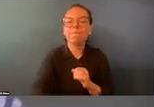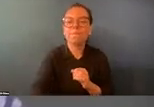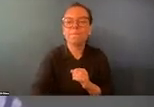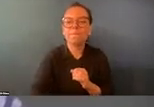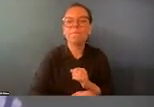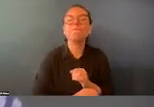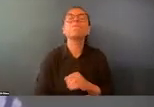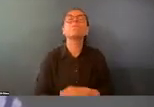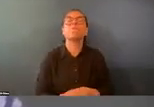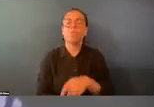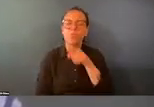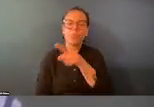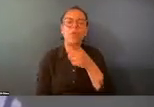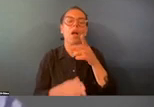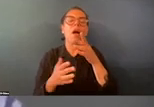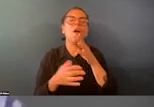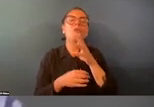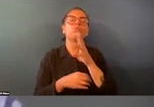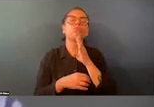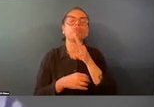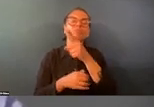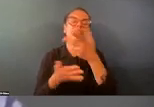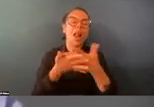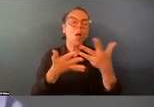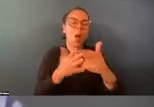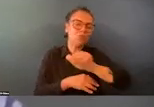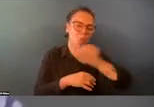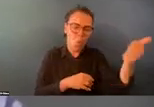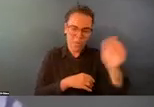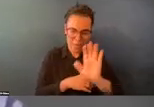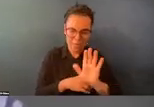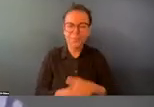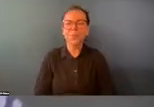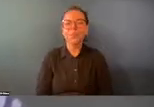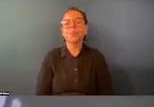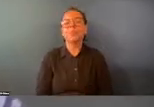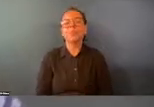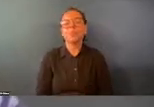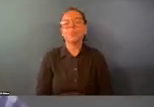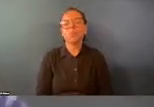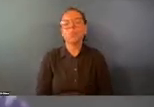Surayo, я прошу прощения, вы не можете повторить вопрос? Что-то я не расслышала вопрос.